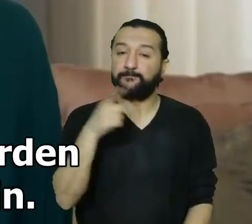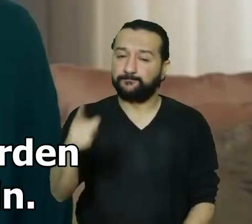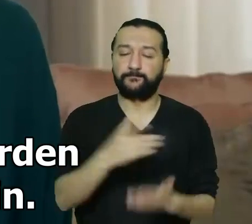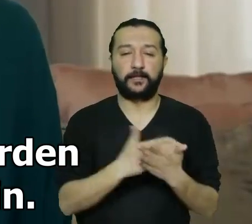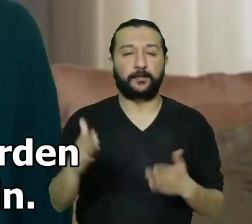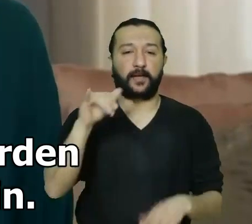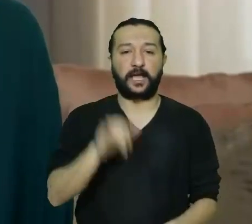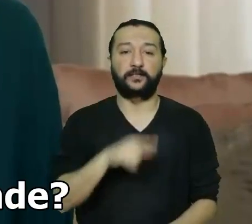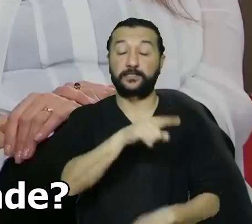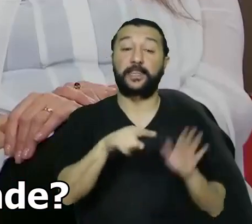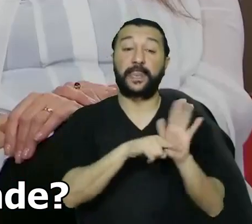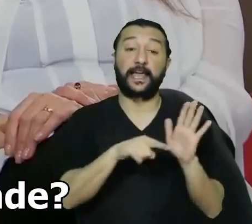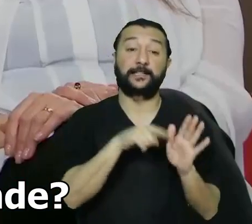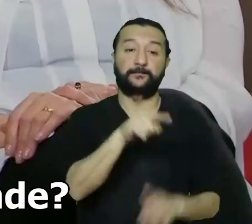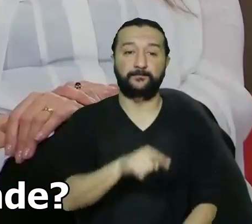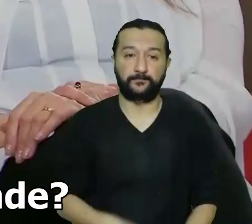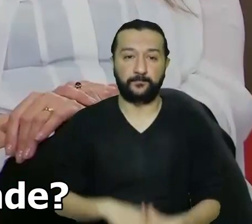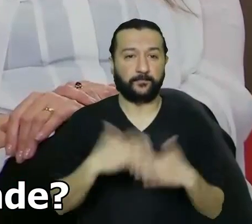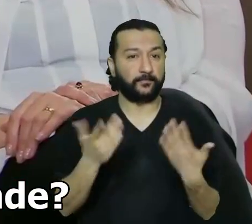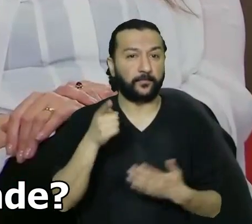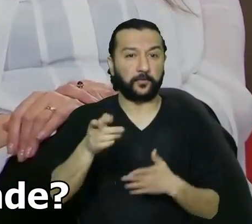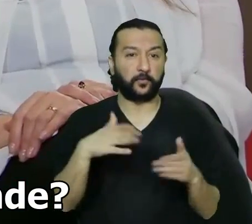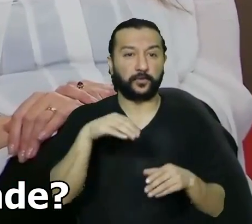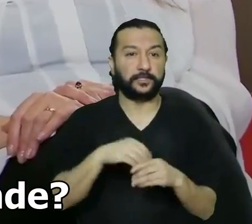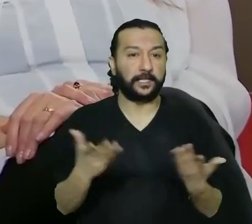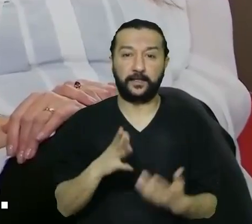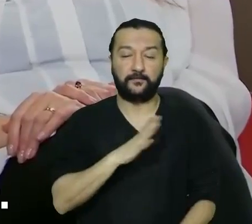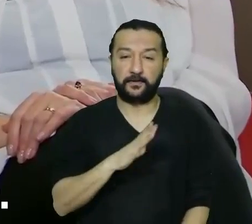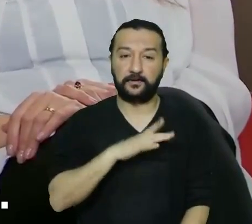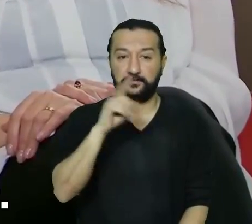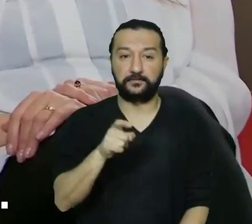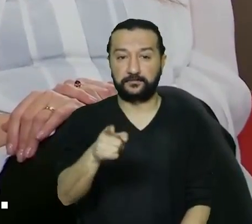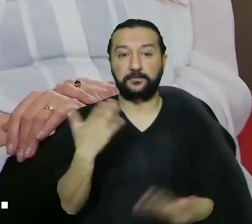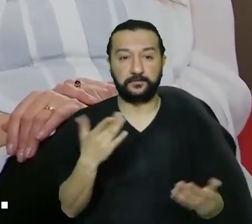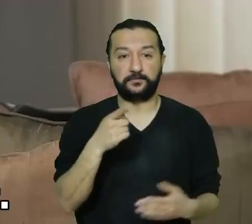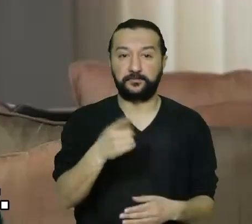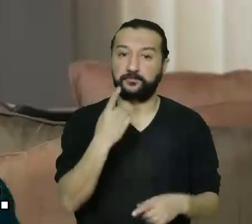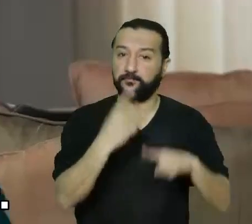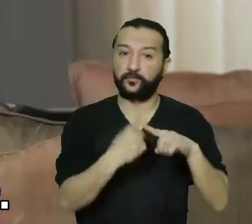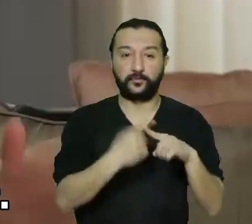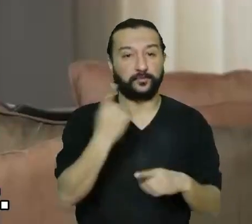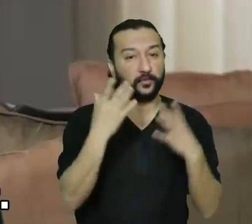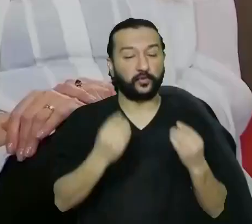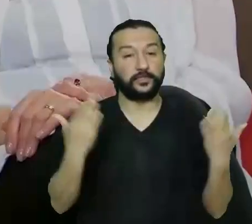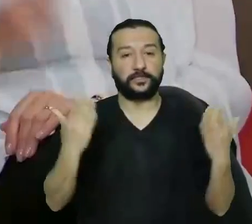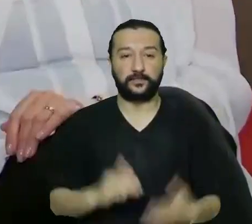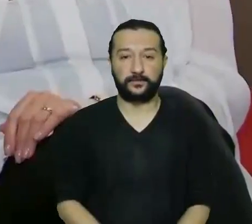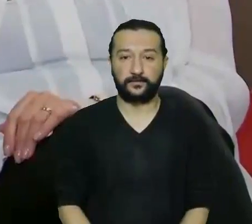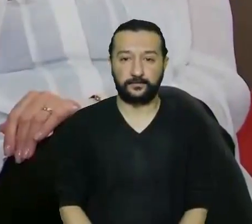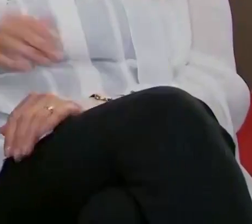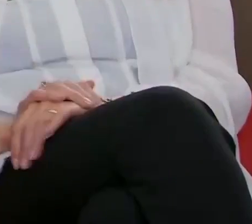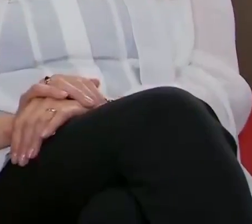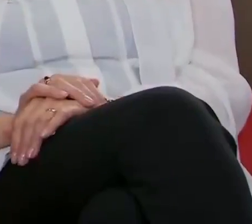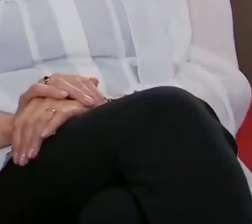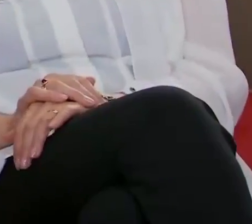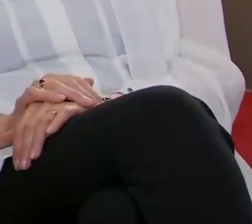göğe kadar haklı, negatifsin. Acaba ne var o kutuların içinde? İnşallah pozitif bir şeydir. Serpil bak işte diye Kemal'i